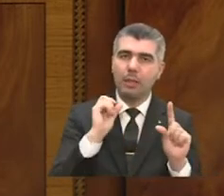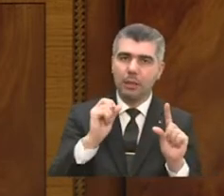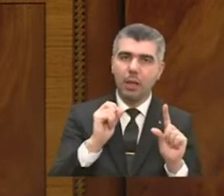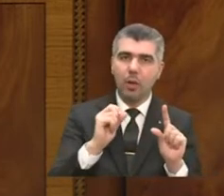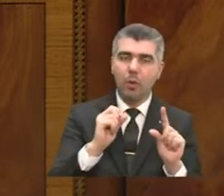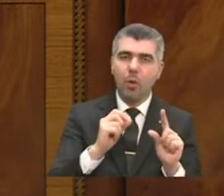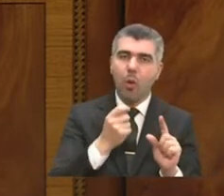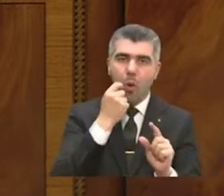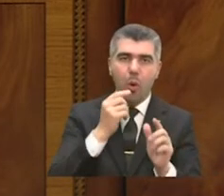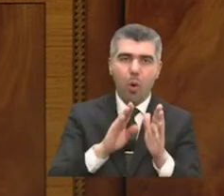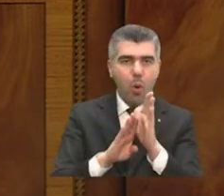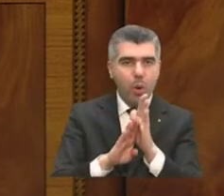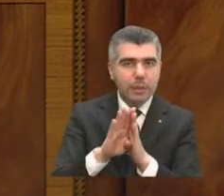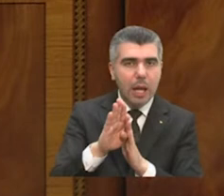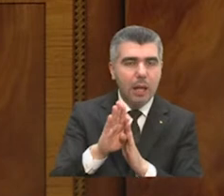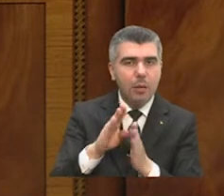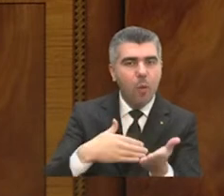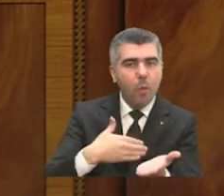indivisible.